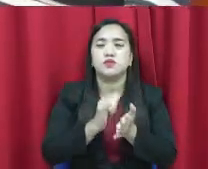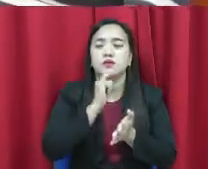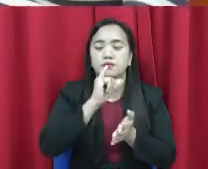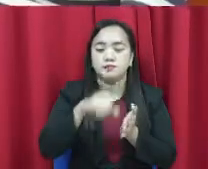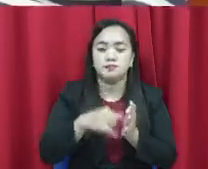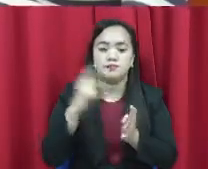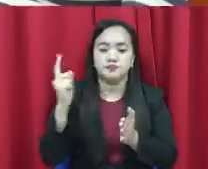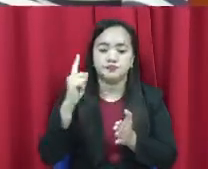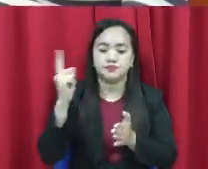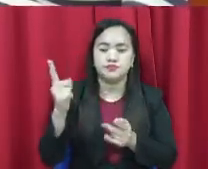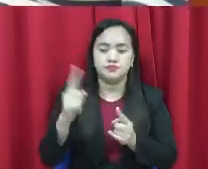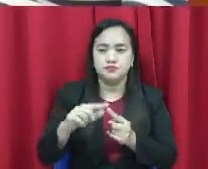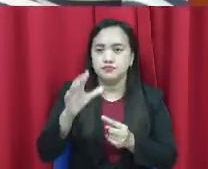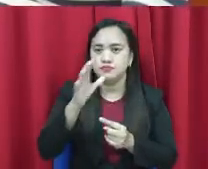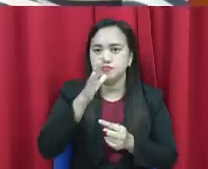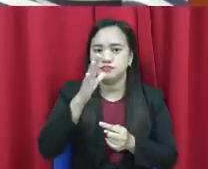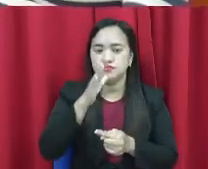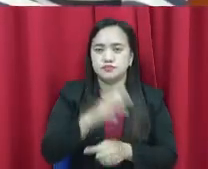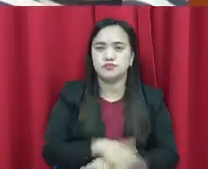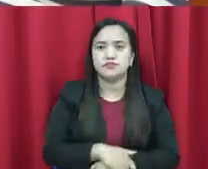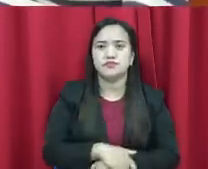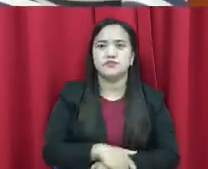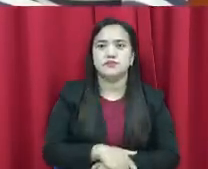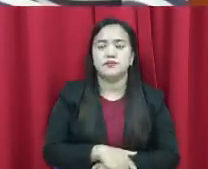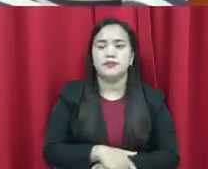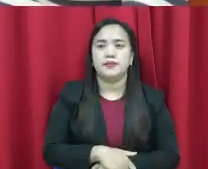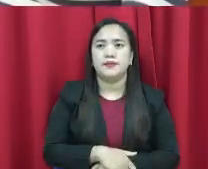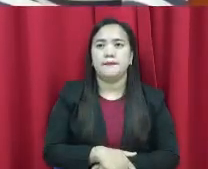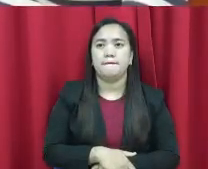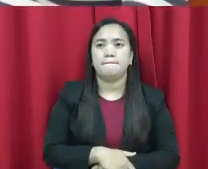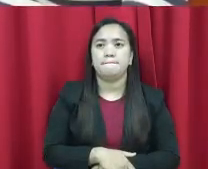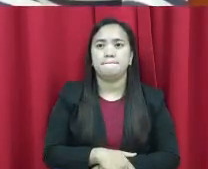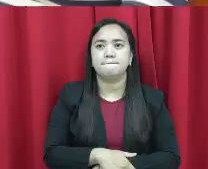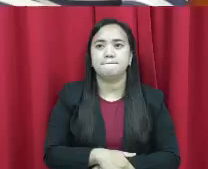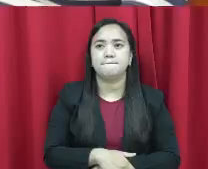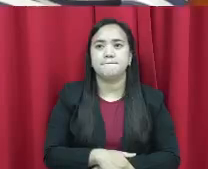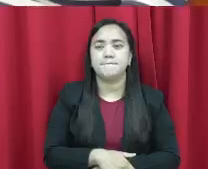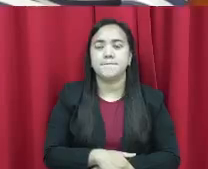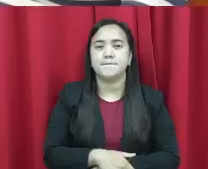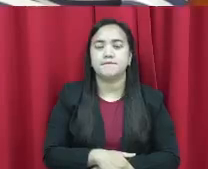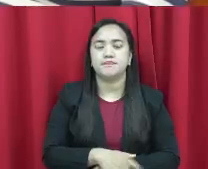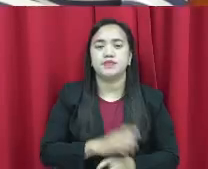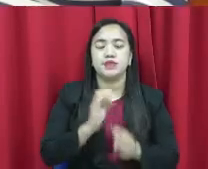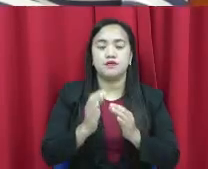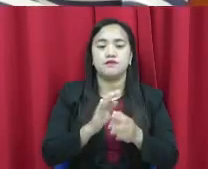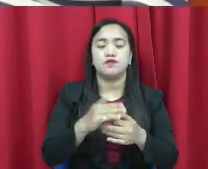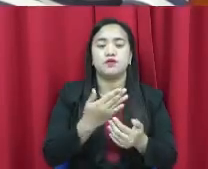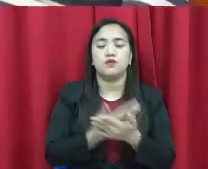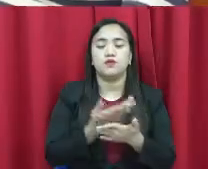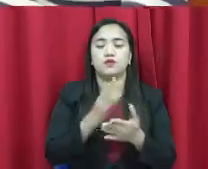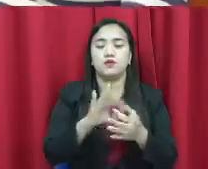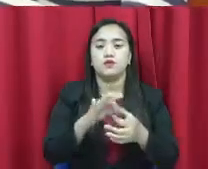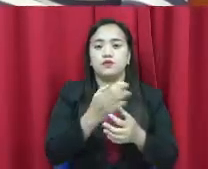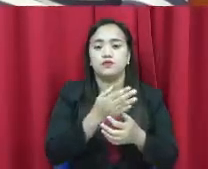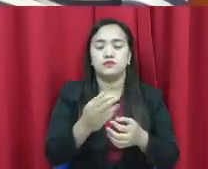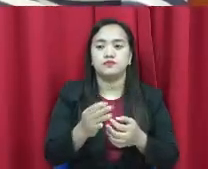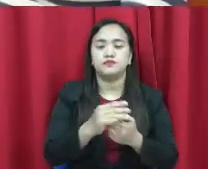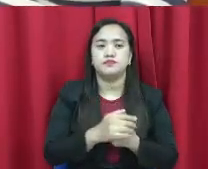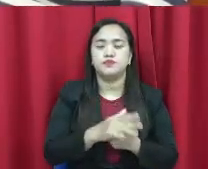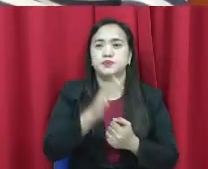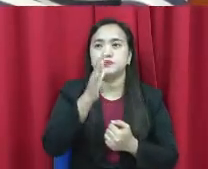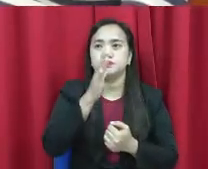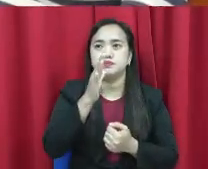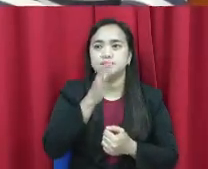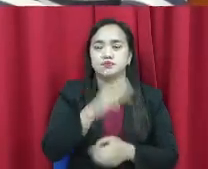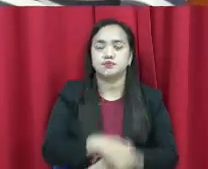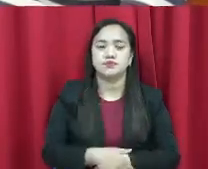mothers na nabanggit ka kanina ni Ma'am yangang na kung ang nagagawa niyong mothers sa panalangin sa inyong pamilya